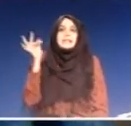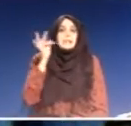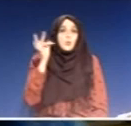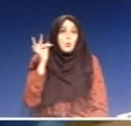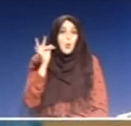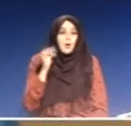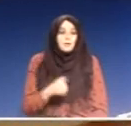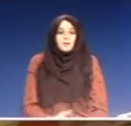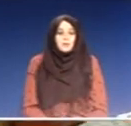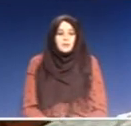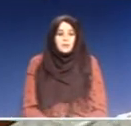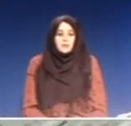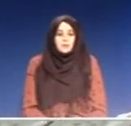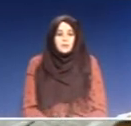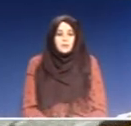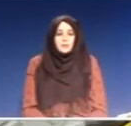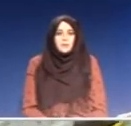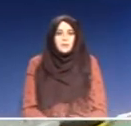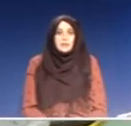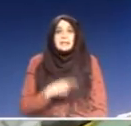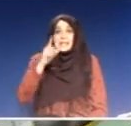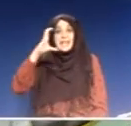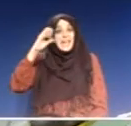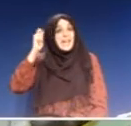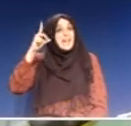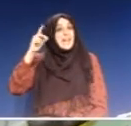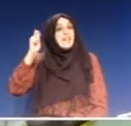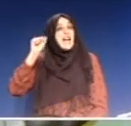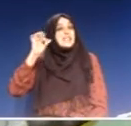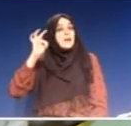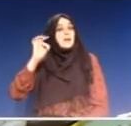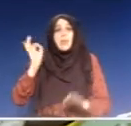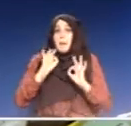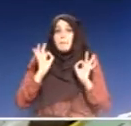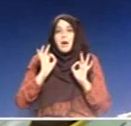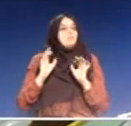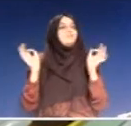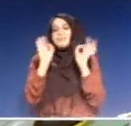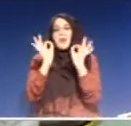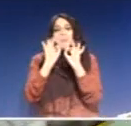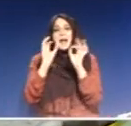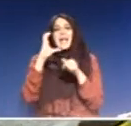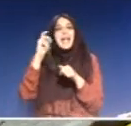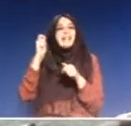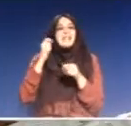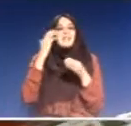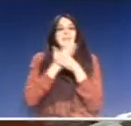كومين تيزي وزو. تيزي وزو. كاداستري ولا ماشي كاداستري؟ سي با كاداستري. ماشي كاداستري. سي با كاداستري.